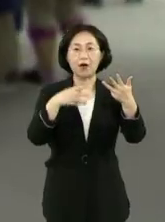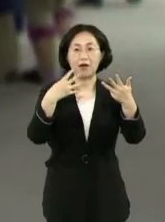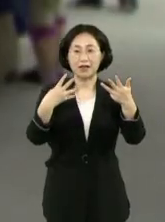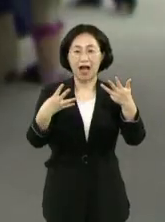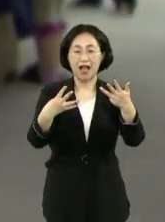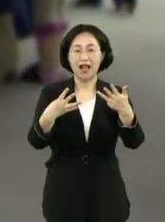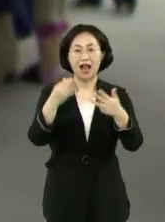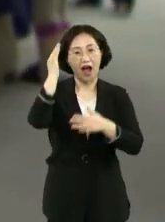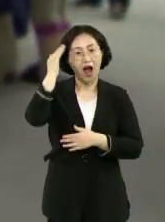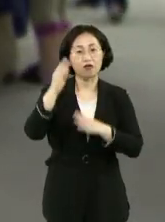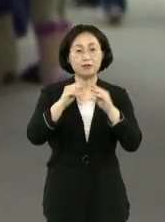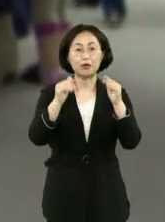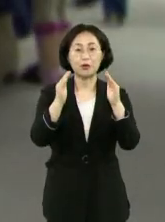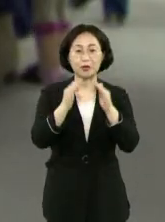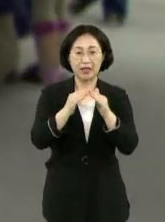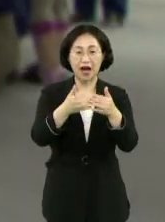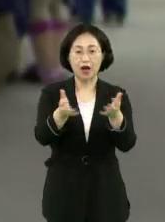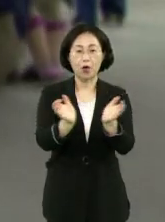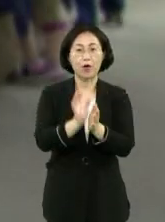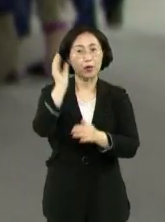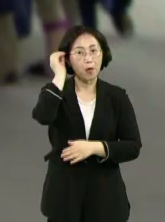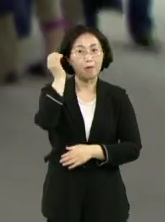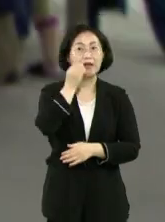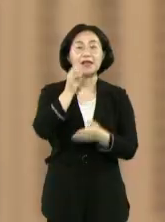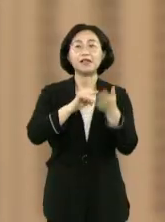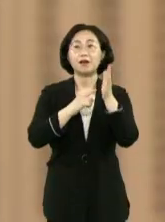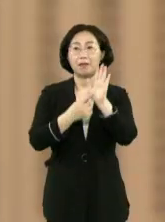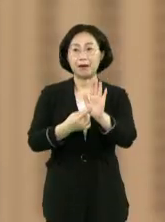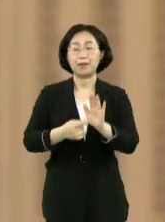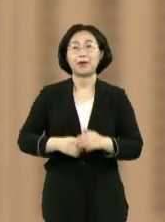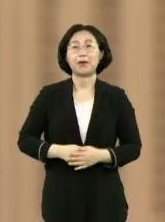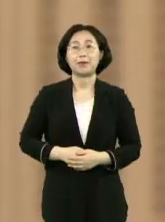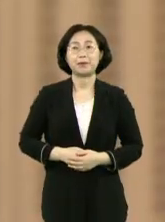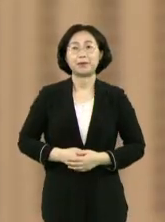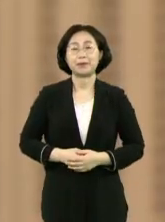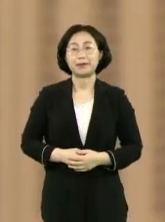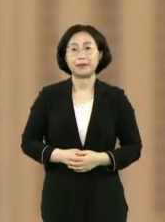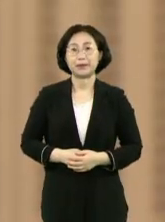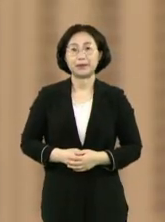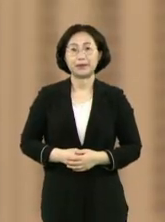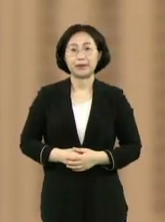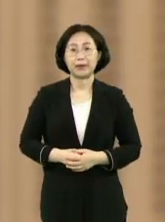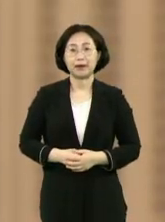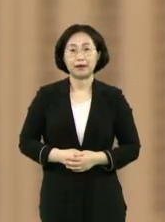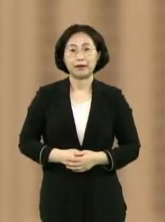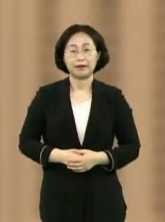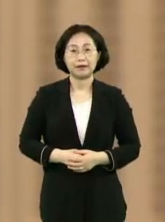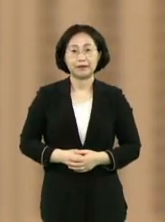한국부동산원 청약 홈을 통해 발표됩니다. TJB 김건규입니다.